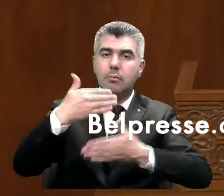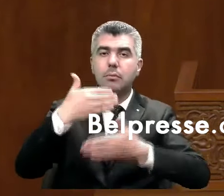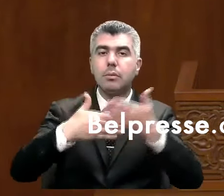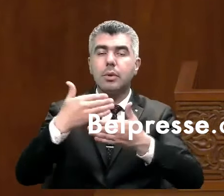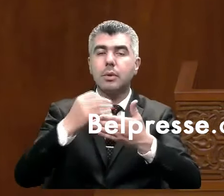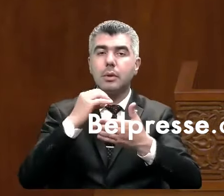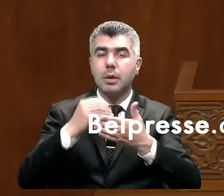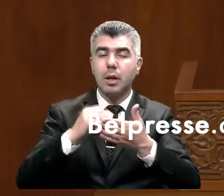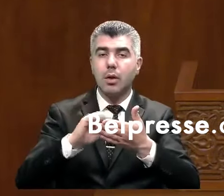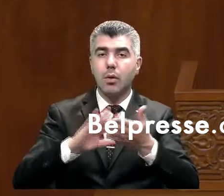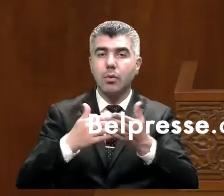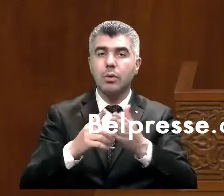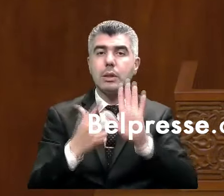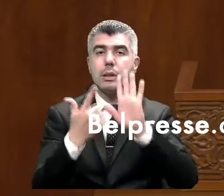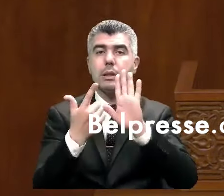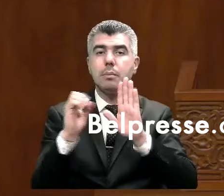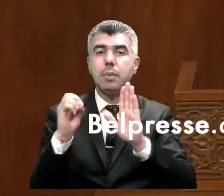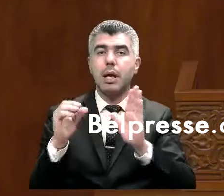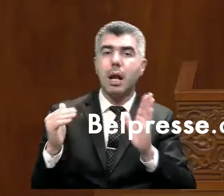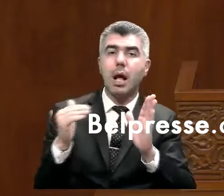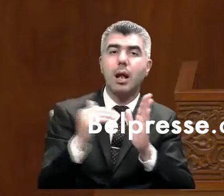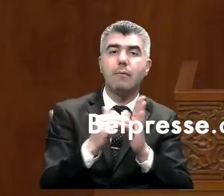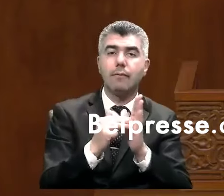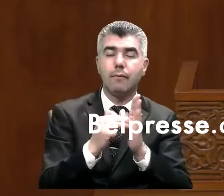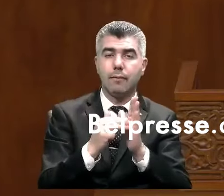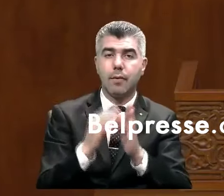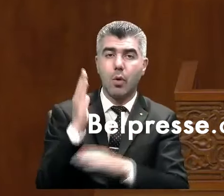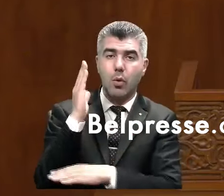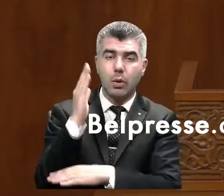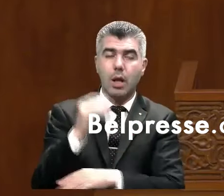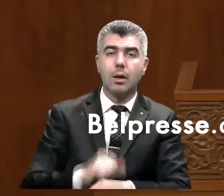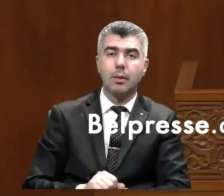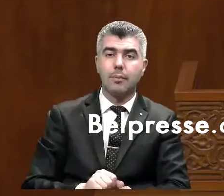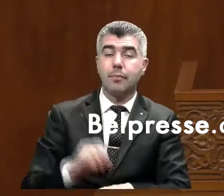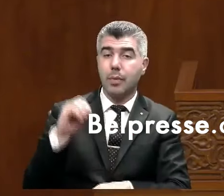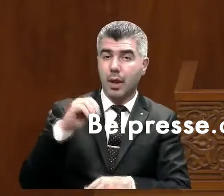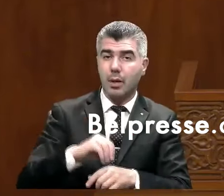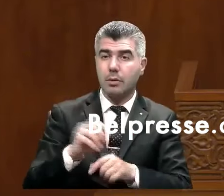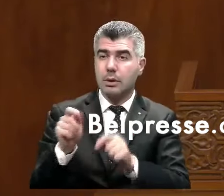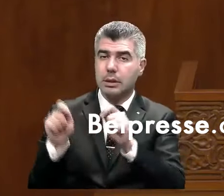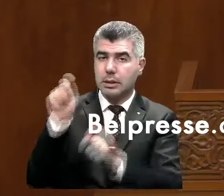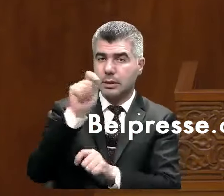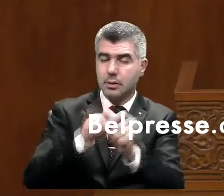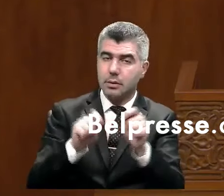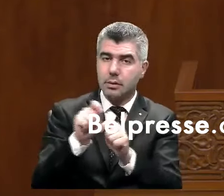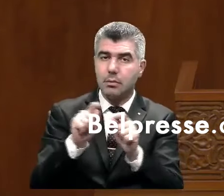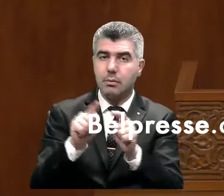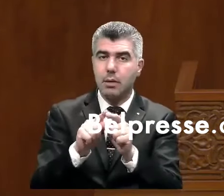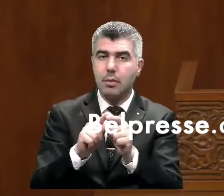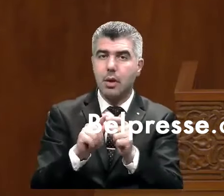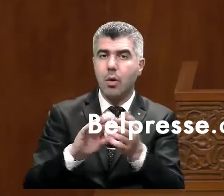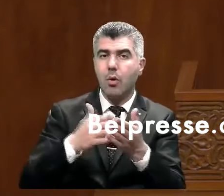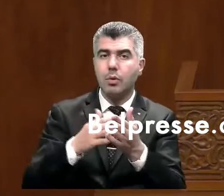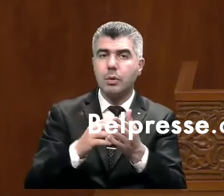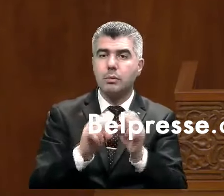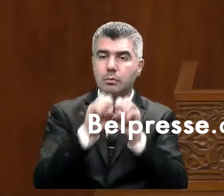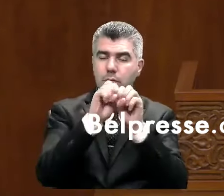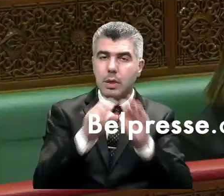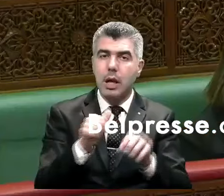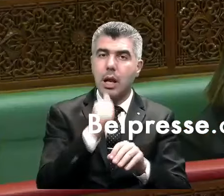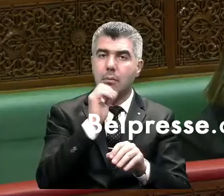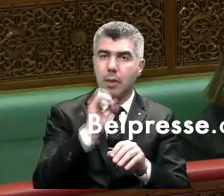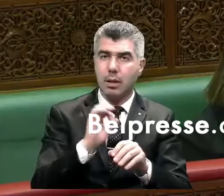على مساحه 70 ال هكتار مواصله برنامج اعاده تاهيل دوائر السقي الصغير والمتوسط على